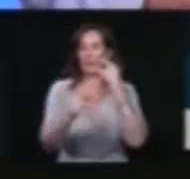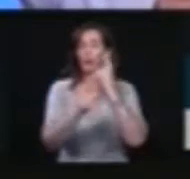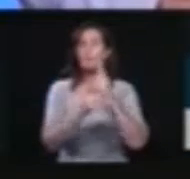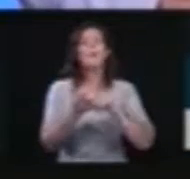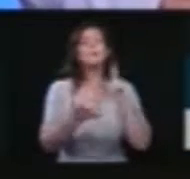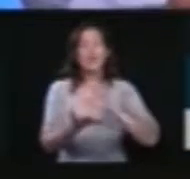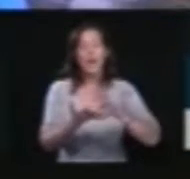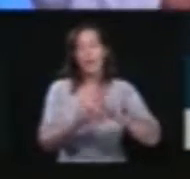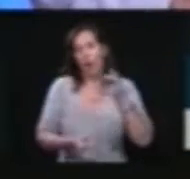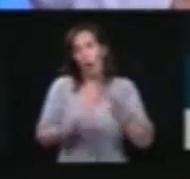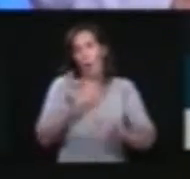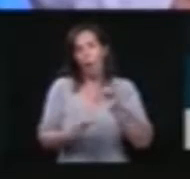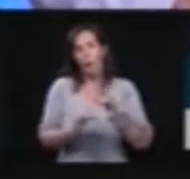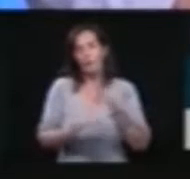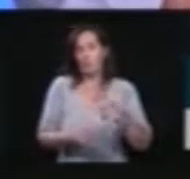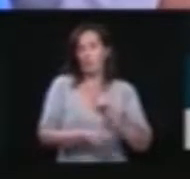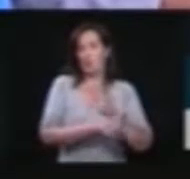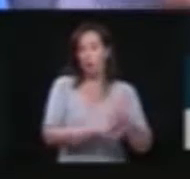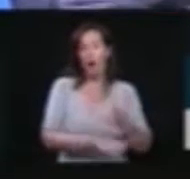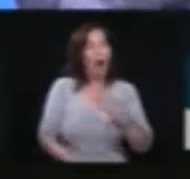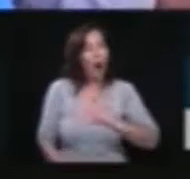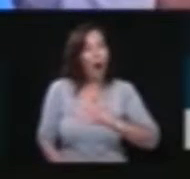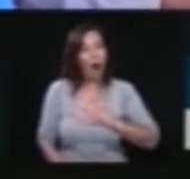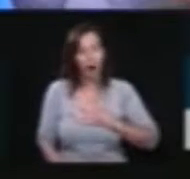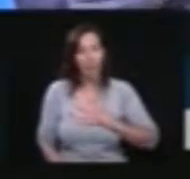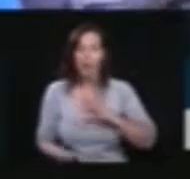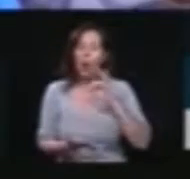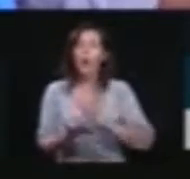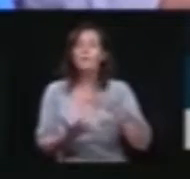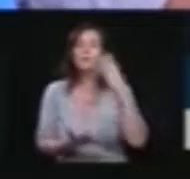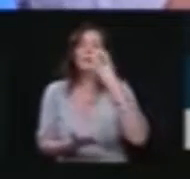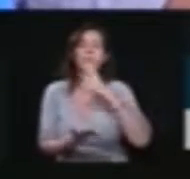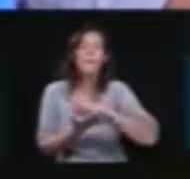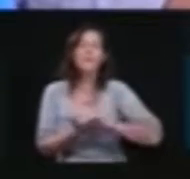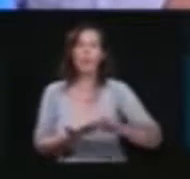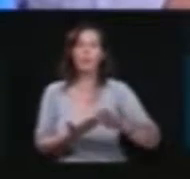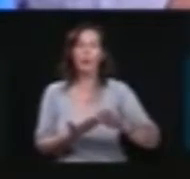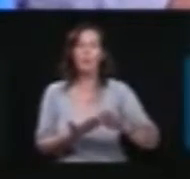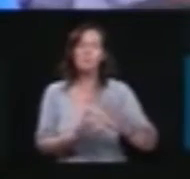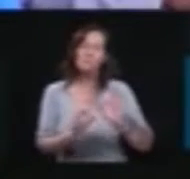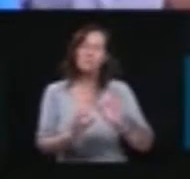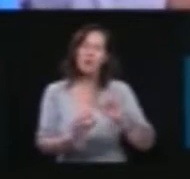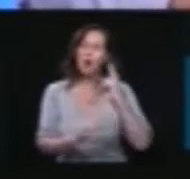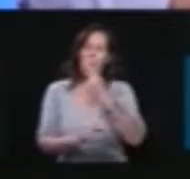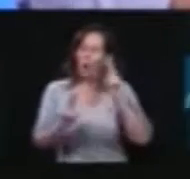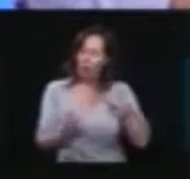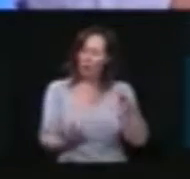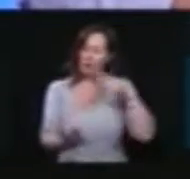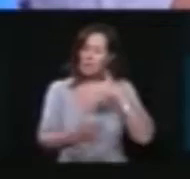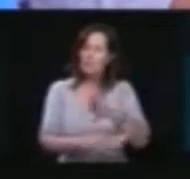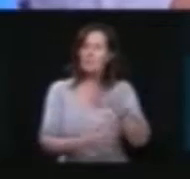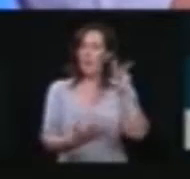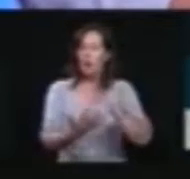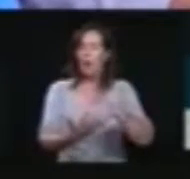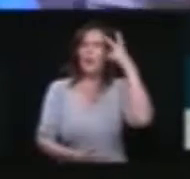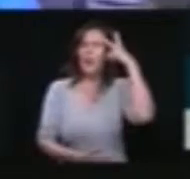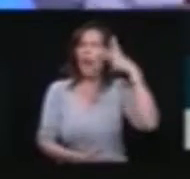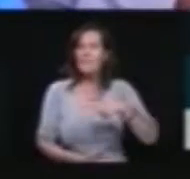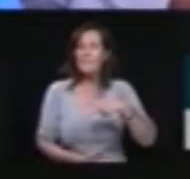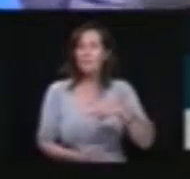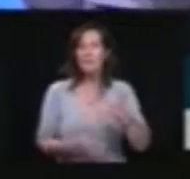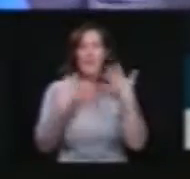דין בעצם צריכים לרשום את זה ולהגן על זה. כן. אנחנו, לעומת זאת, כותבים את זה בצורה פשוטה, בגובה העיניים כל אחד יכול להיכנס, ויותר מזה.